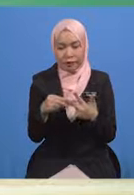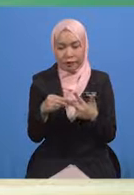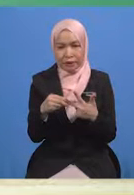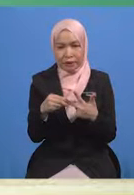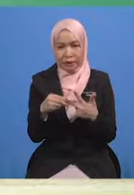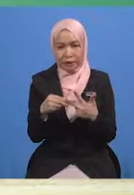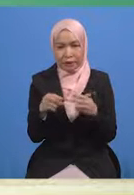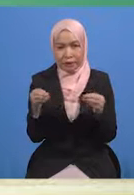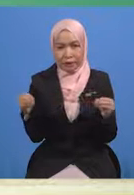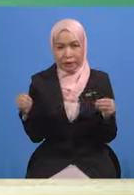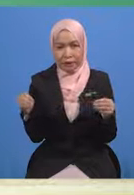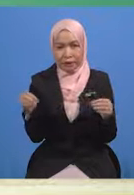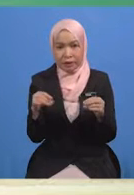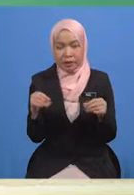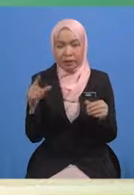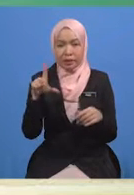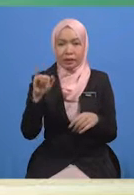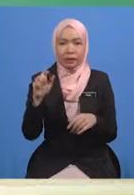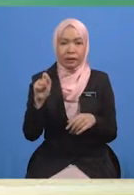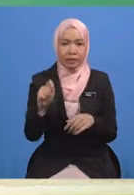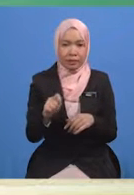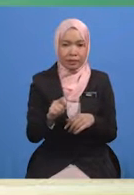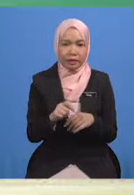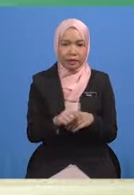Gambar ketiga, tanah liat.